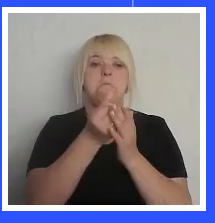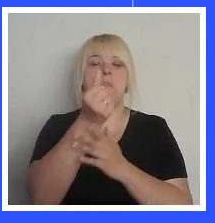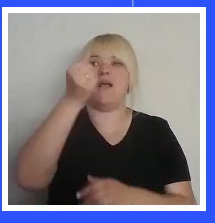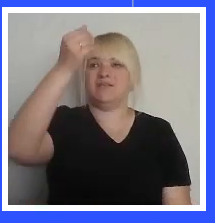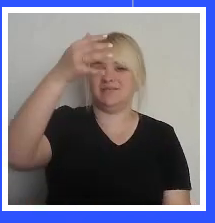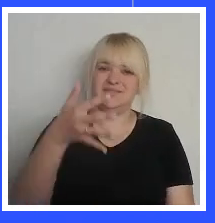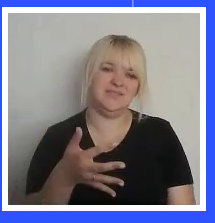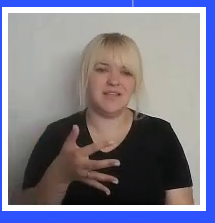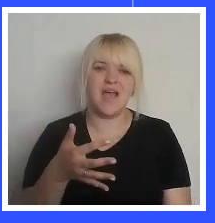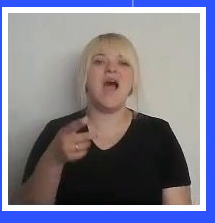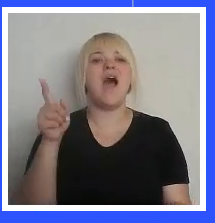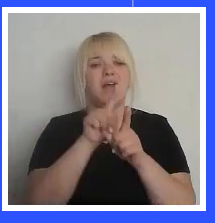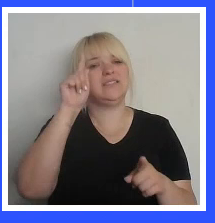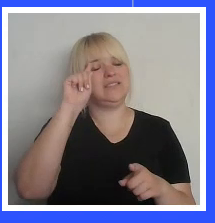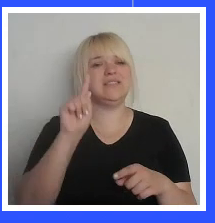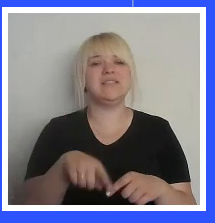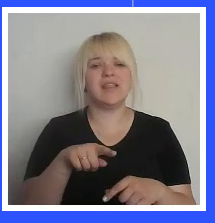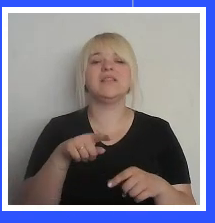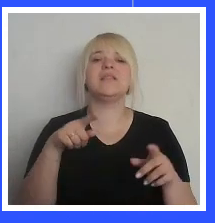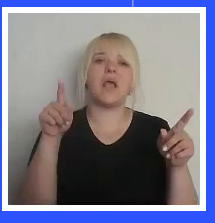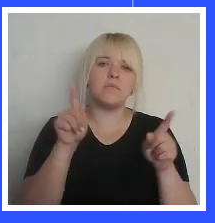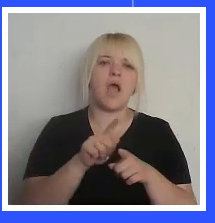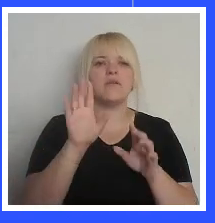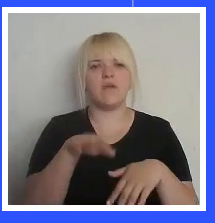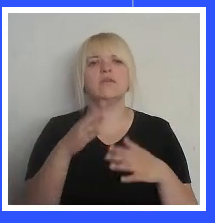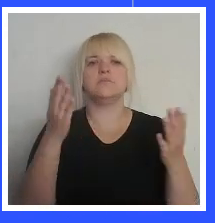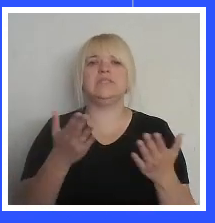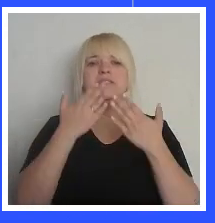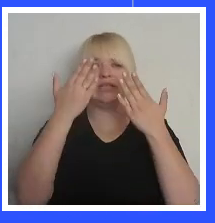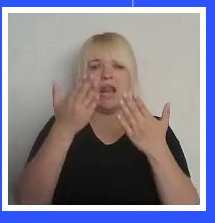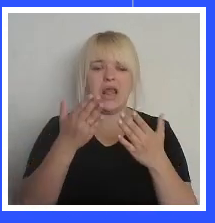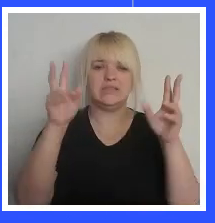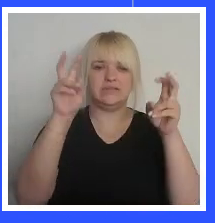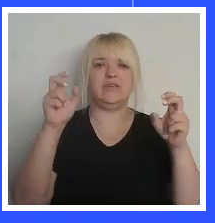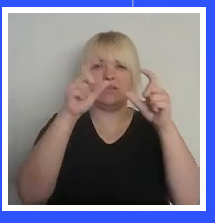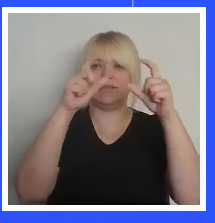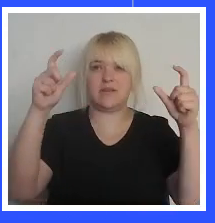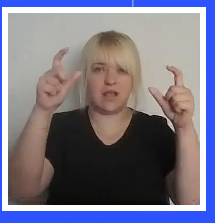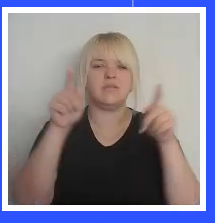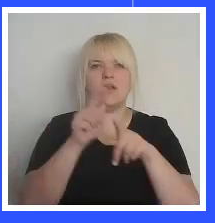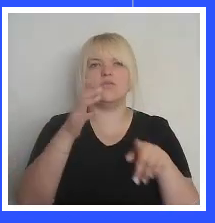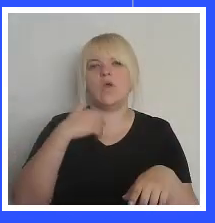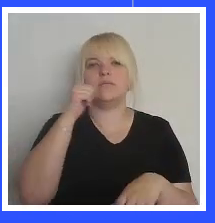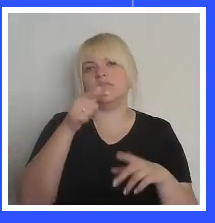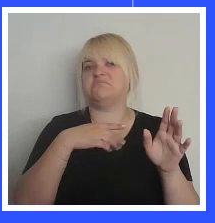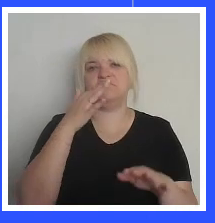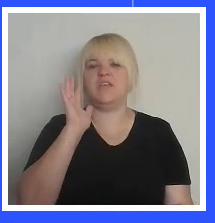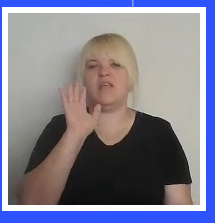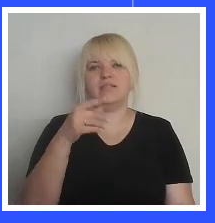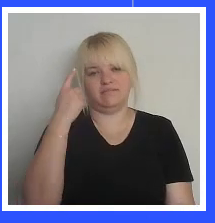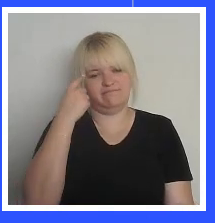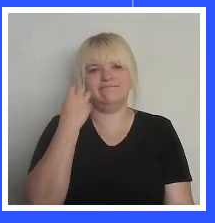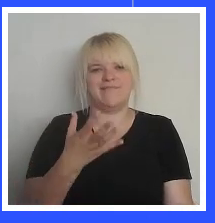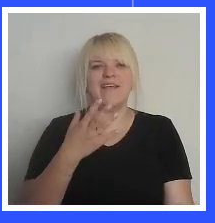arī zinām, mēs varam iet portālā, izlasīt virsrakstus un bieži vien mums arī ar to pietiek. Ko